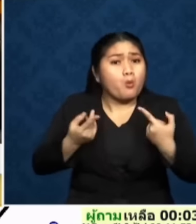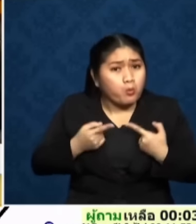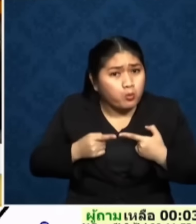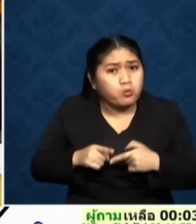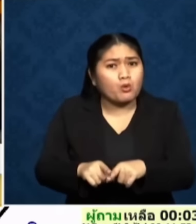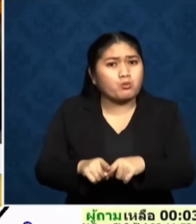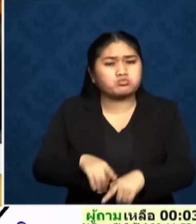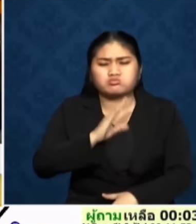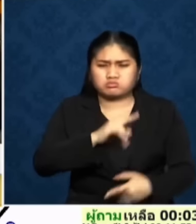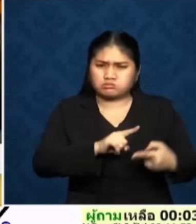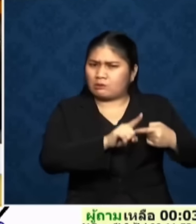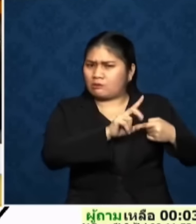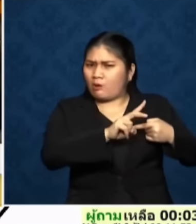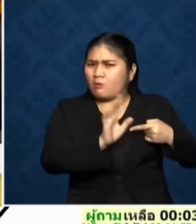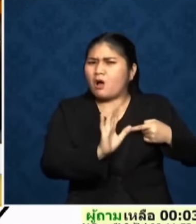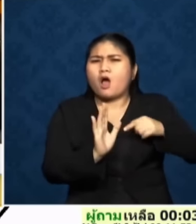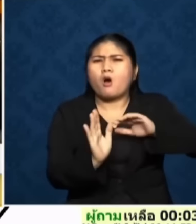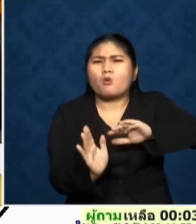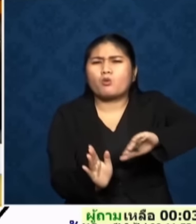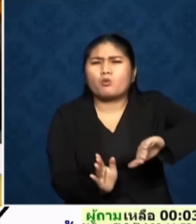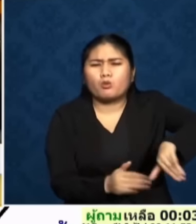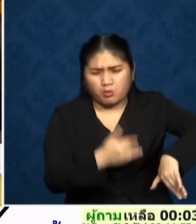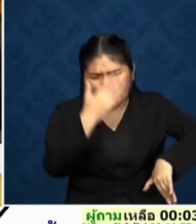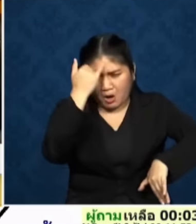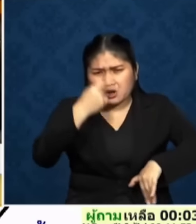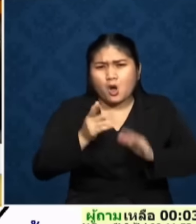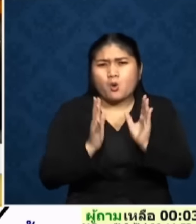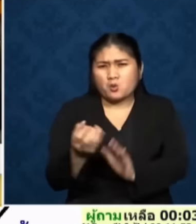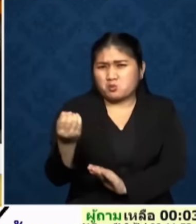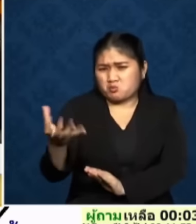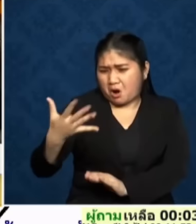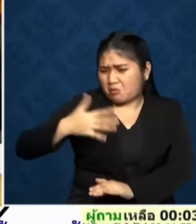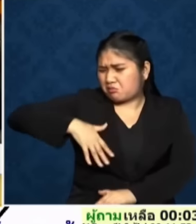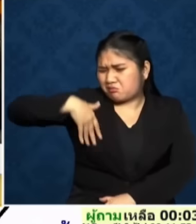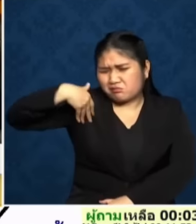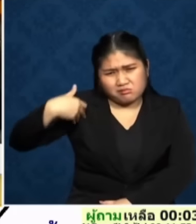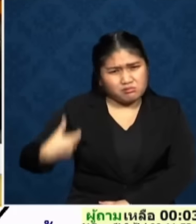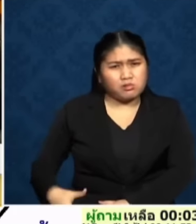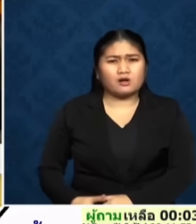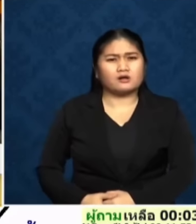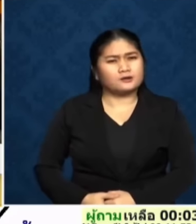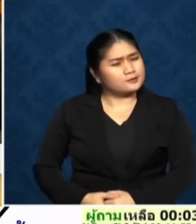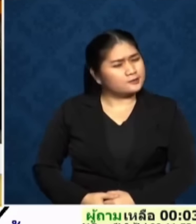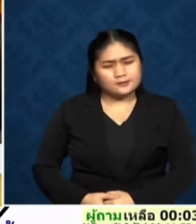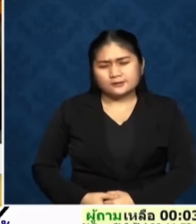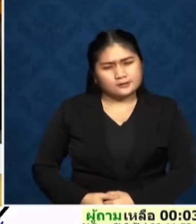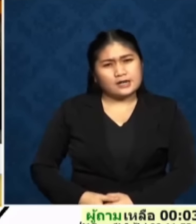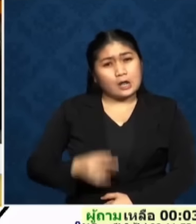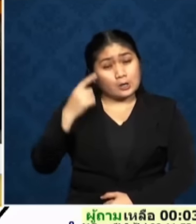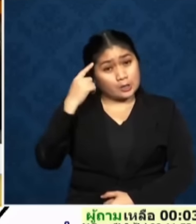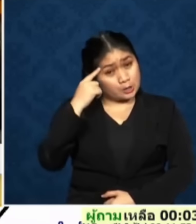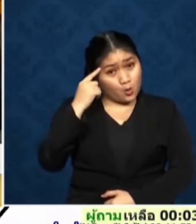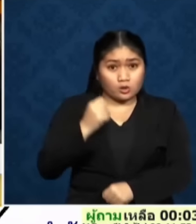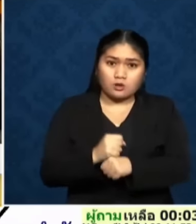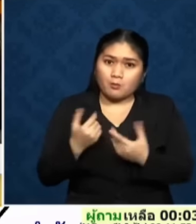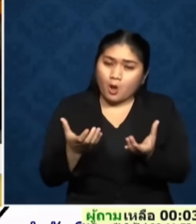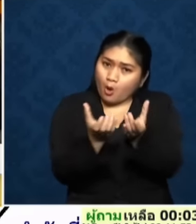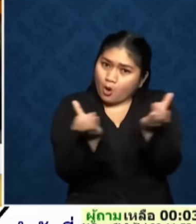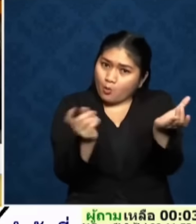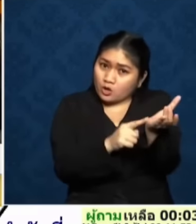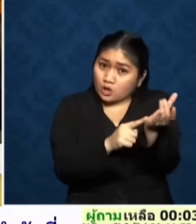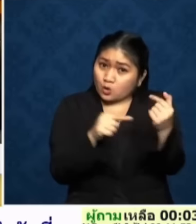ปแตะเลยครับเรื่องนี้มันเป็นความไม่สบายใจของคนส่วนใหญ่ของประเทศ แล้วมาคิดกันว่าจะทำให้รัฐธรรมนูญนี้เป็นประชา